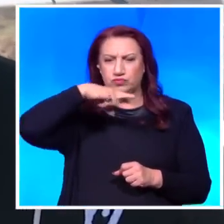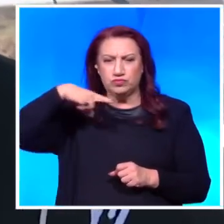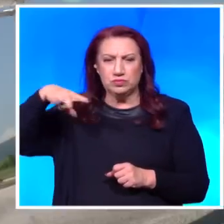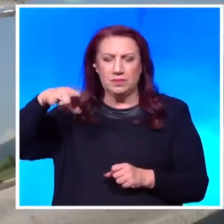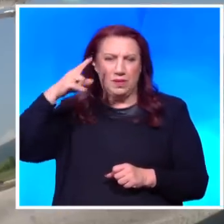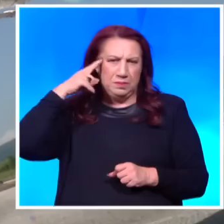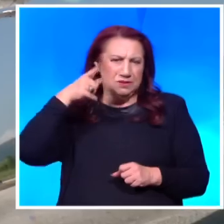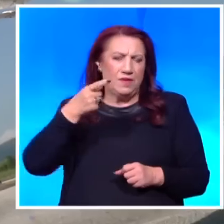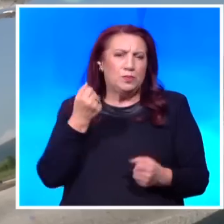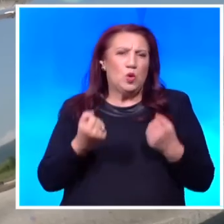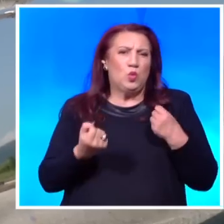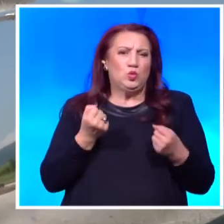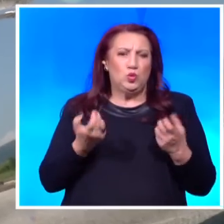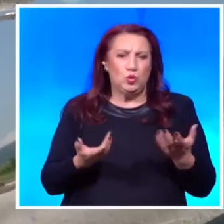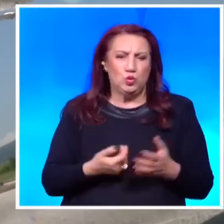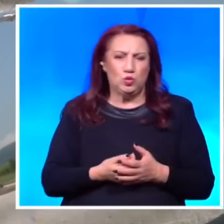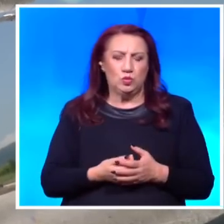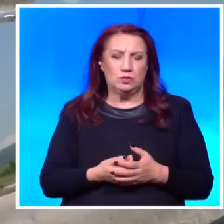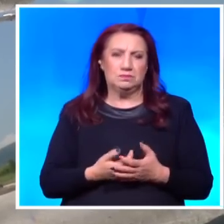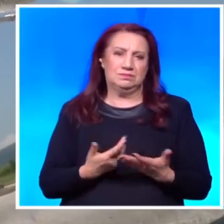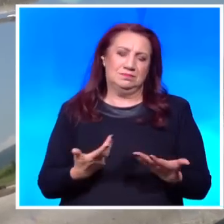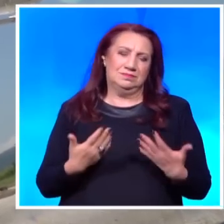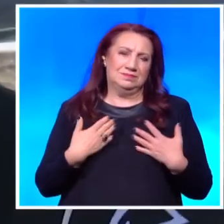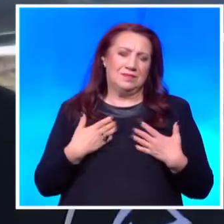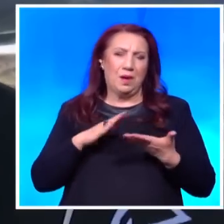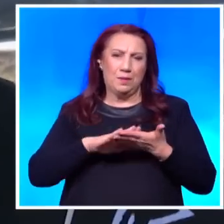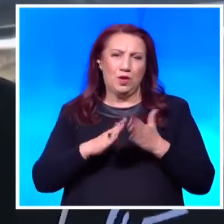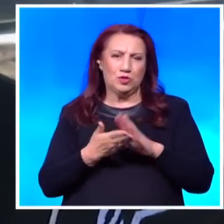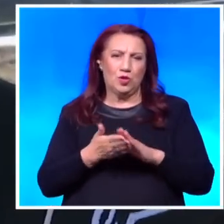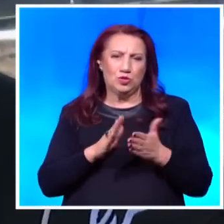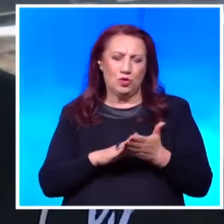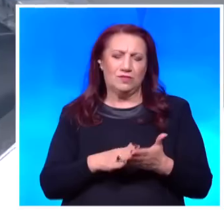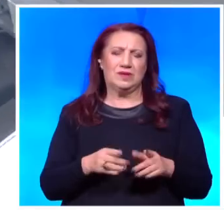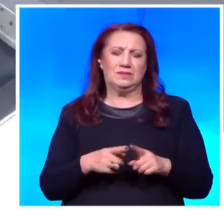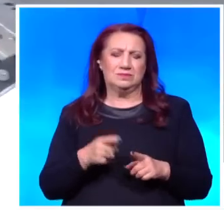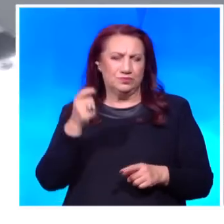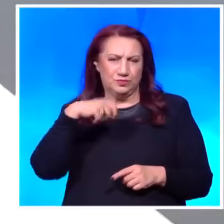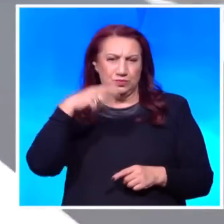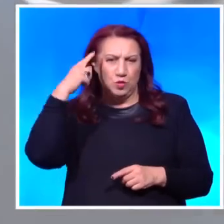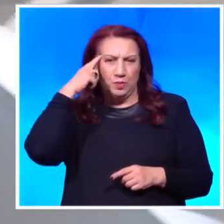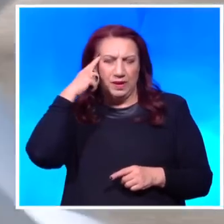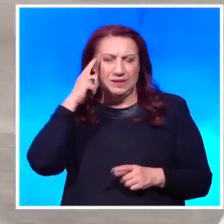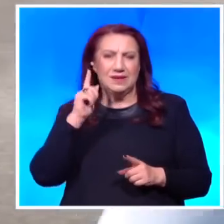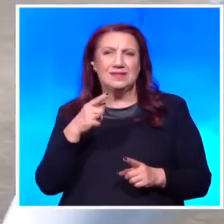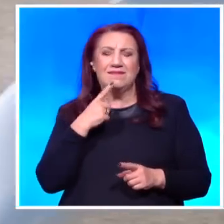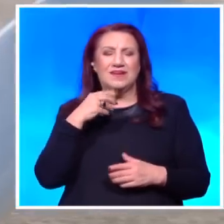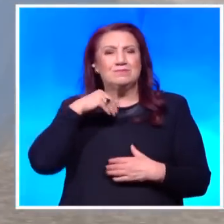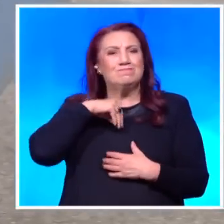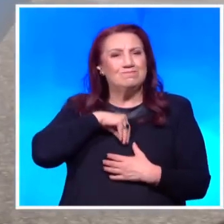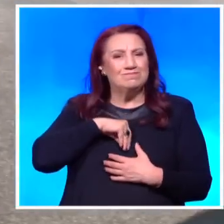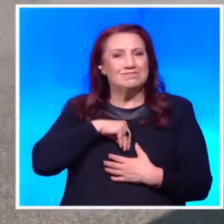постигне нещо подобно. И освен физическата подготовка и реално уменията, които трябва да имаш, трябва и генетично на човек да му е